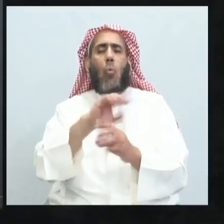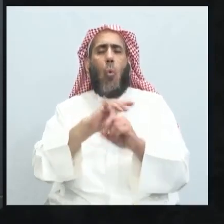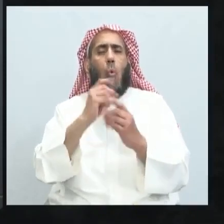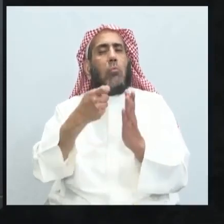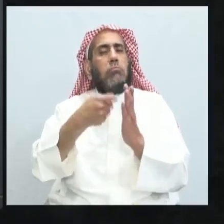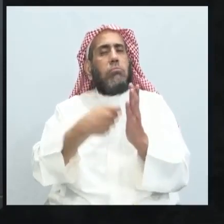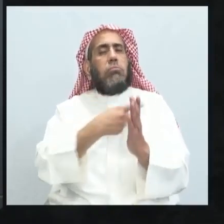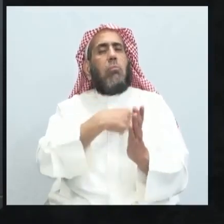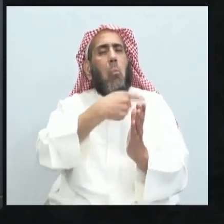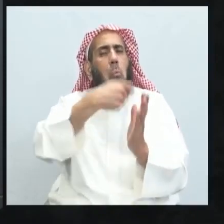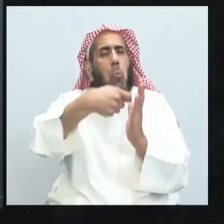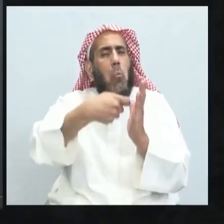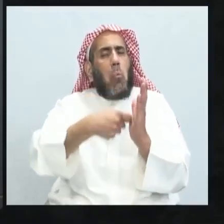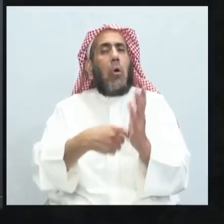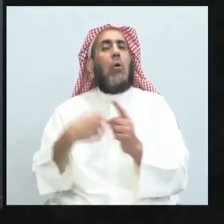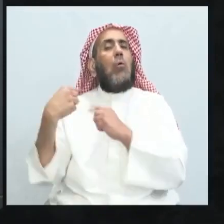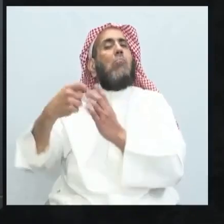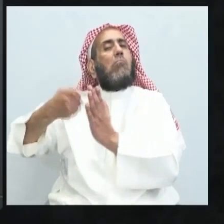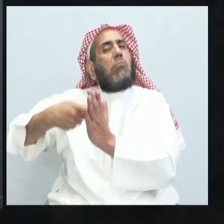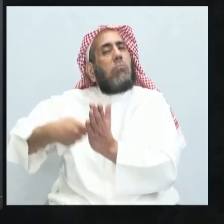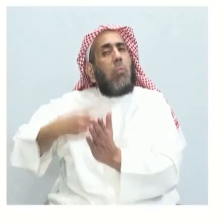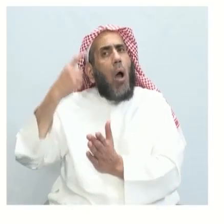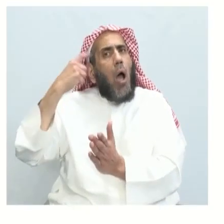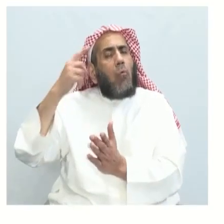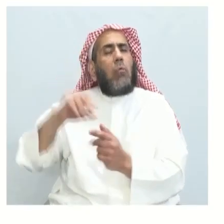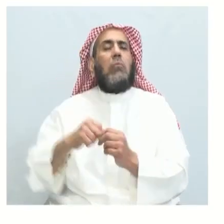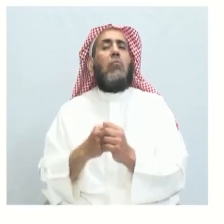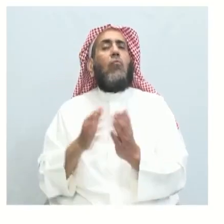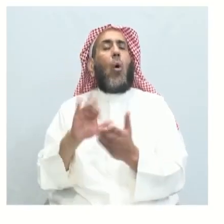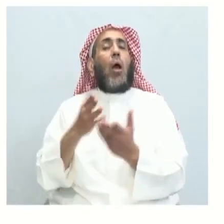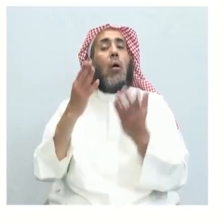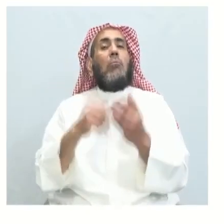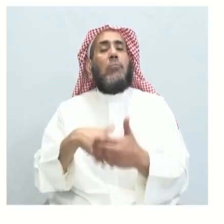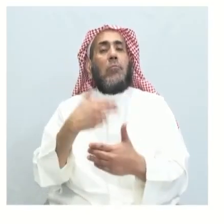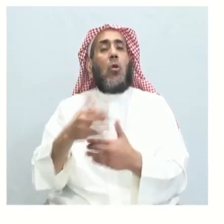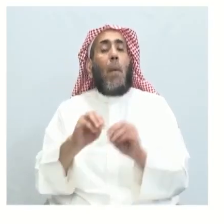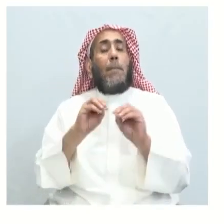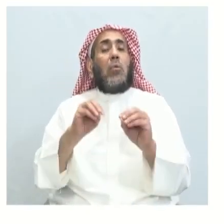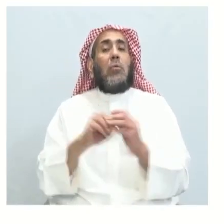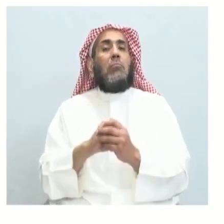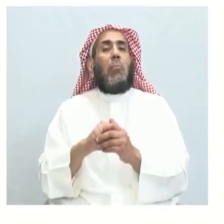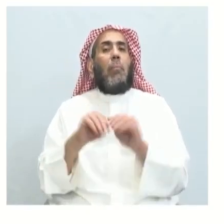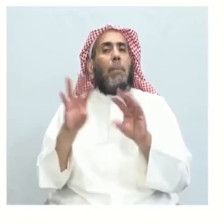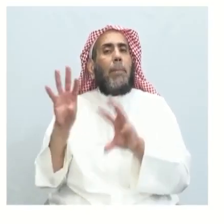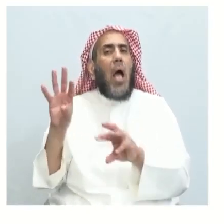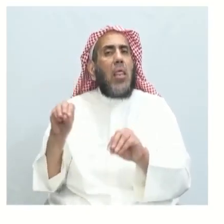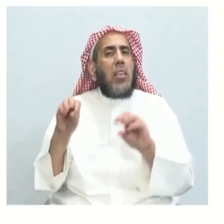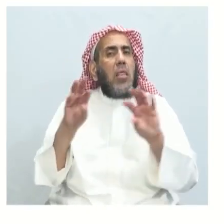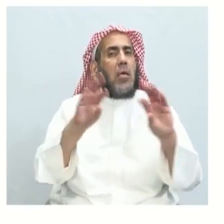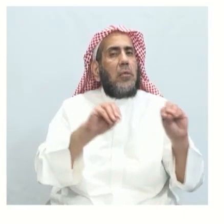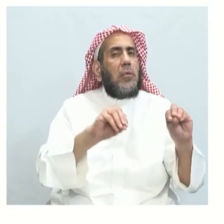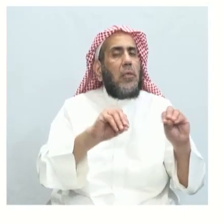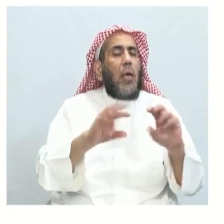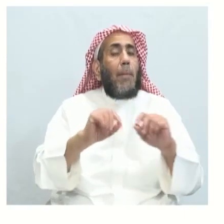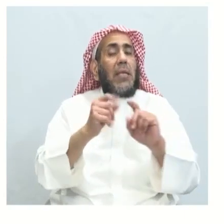مسجل ومدون عند الملكين لا تخفى منكم خافيه ثم بعد ذلك بدا يذكر بعض